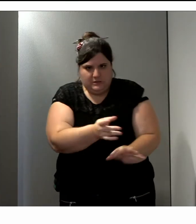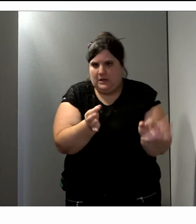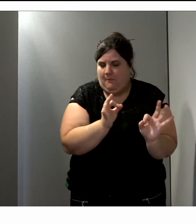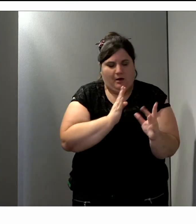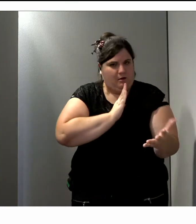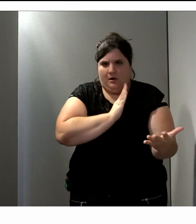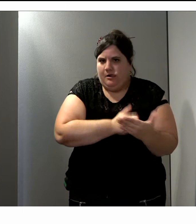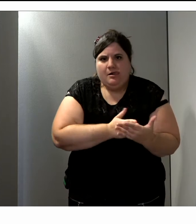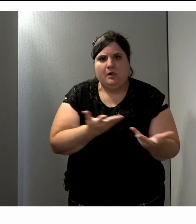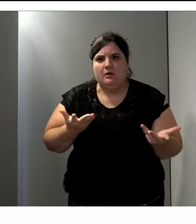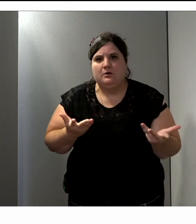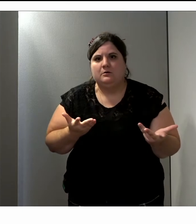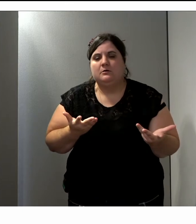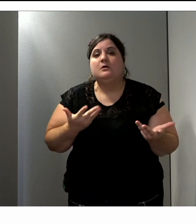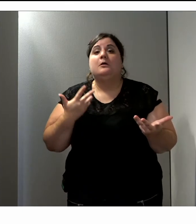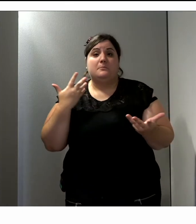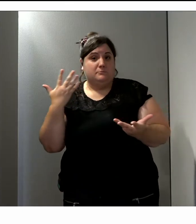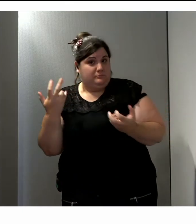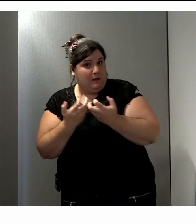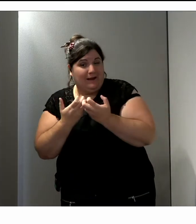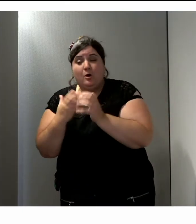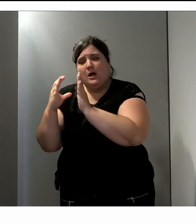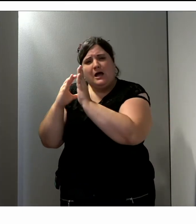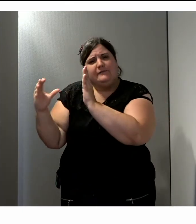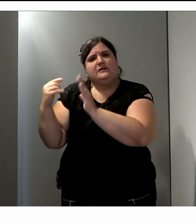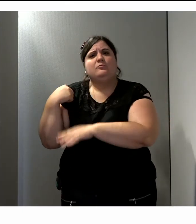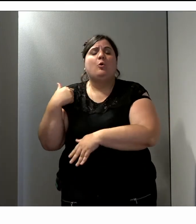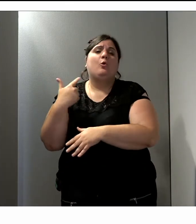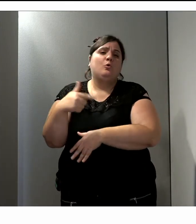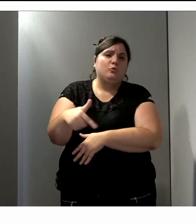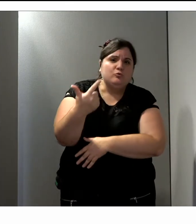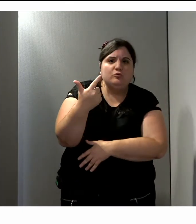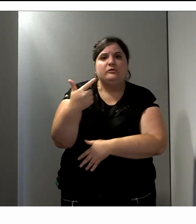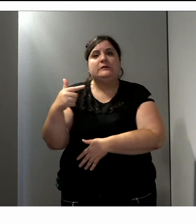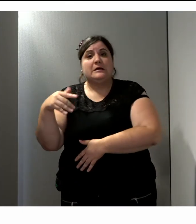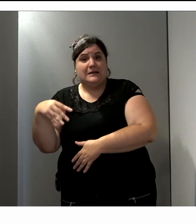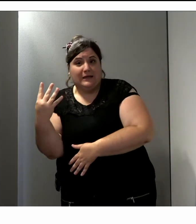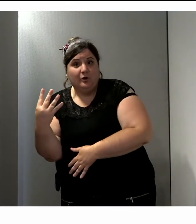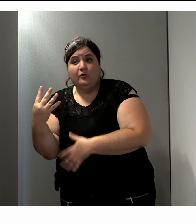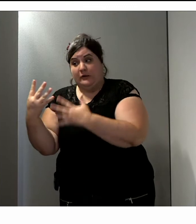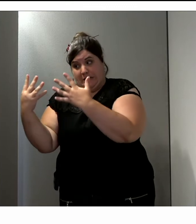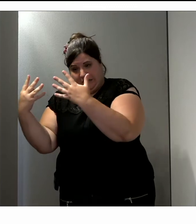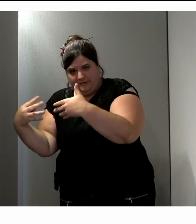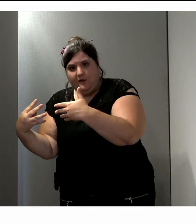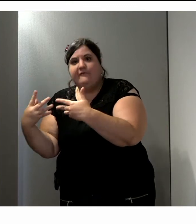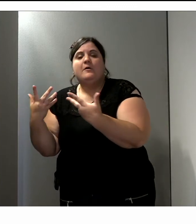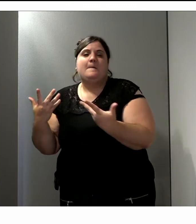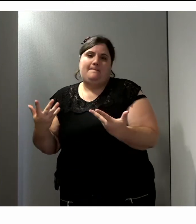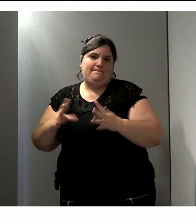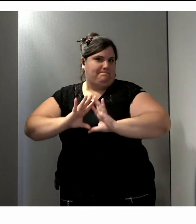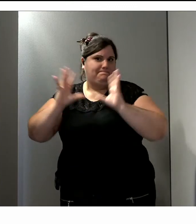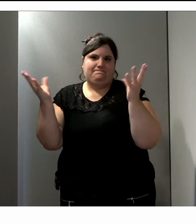tout petit peu plus tard, si on regarde les articles 12, 14, 19 de la Convention, ou qui sont surtout sur les